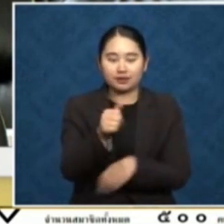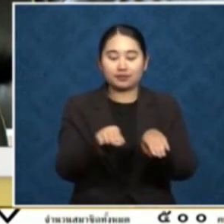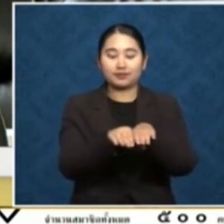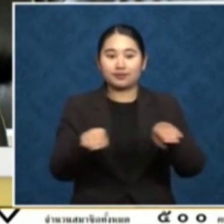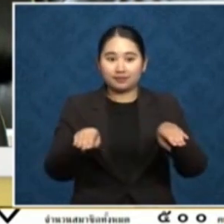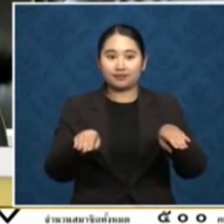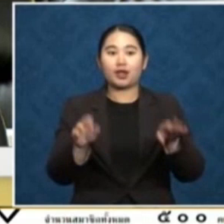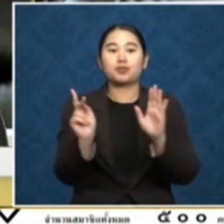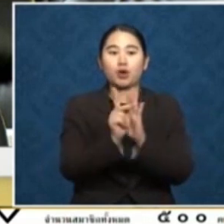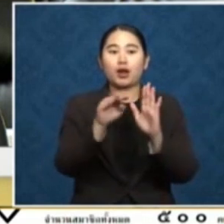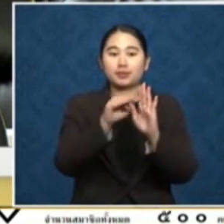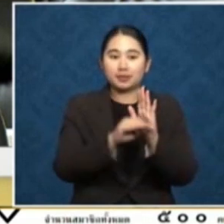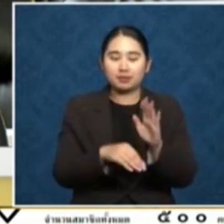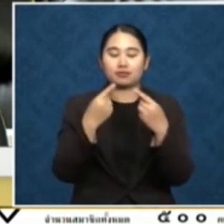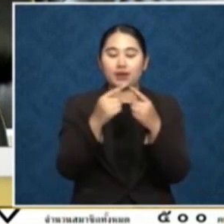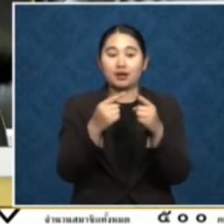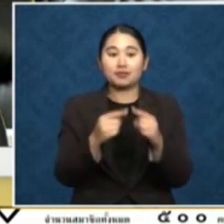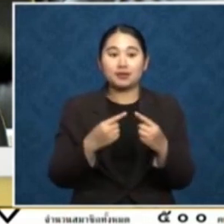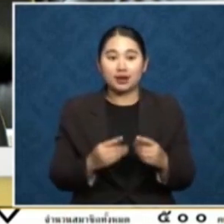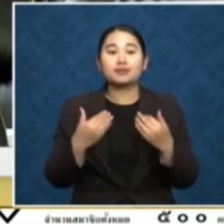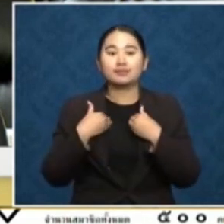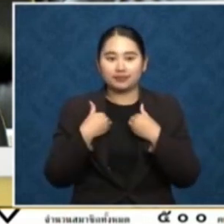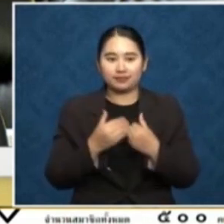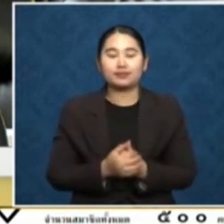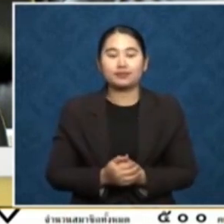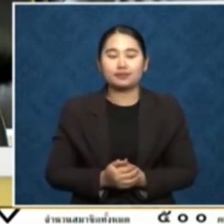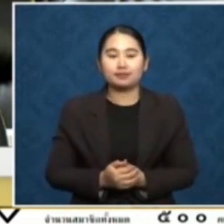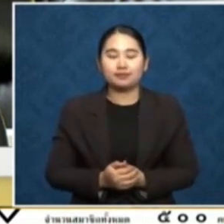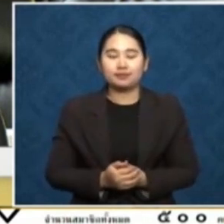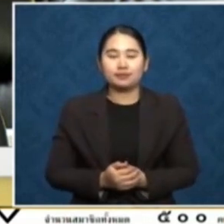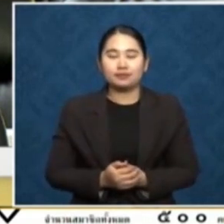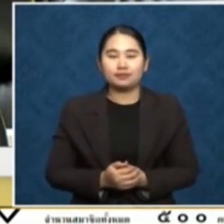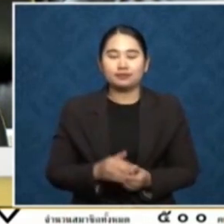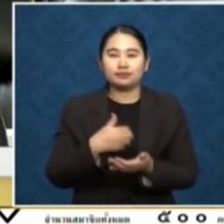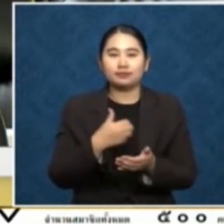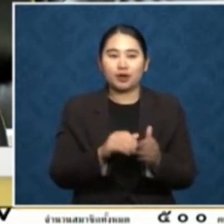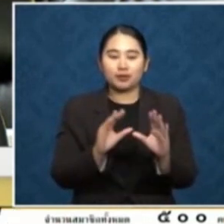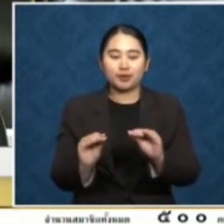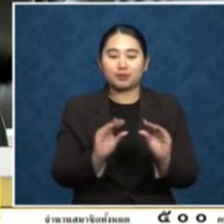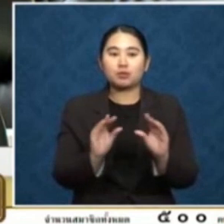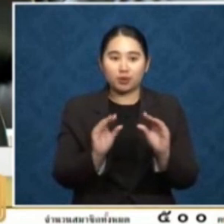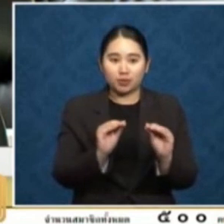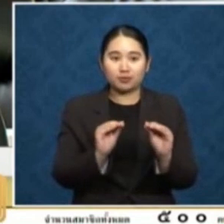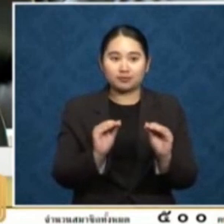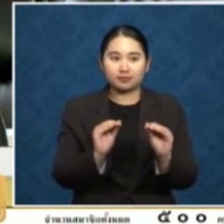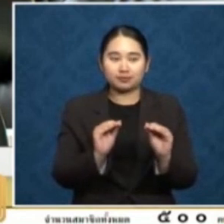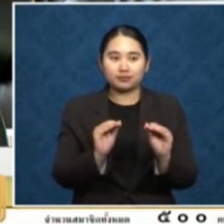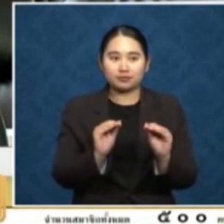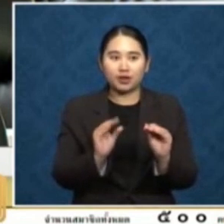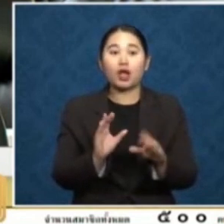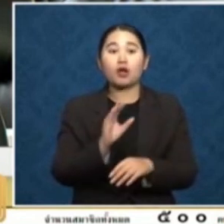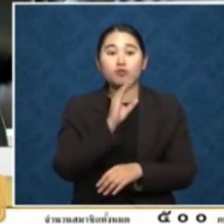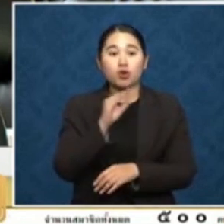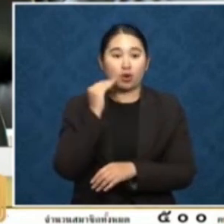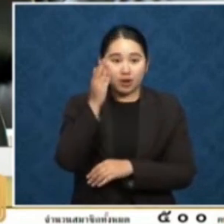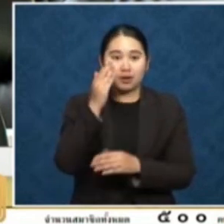ได้มีเกณฑ์มีเงื่อนไขยากง่ายแตกต่างกันไปซึ่งตรงนี้ก็เป็นการพูดคุยกันอีกครั้งหนึ่ง